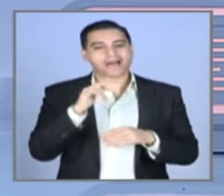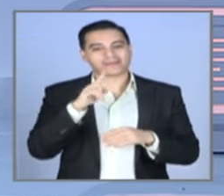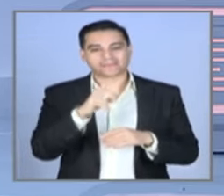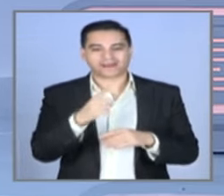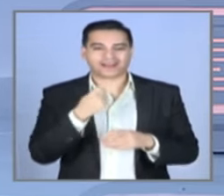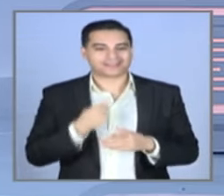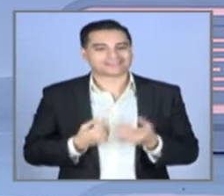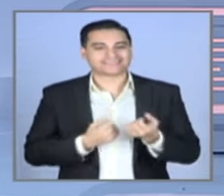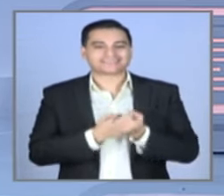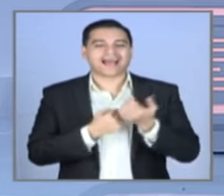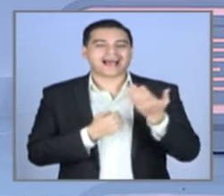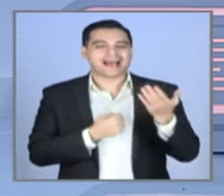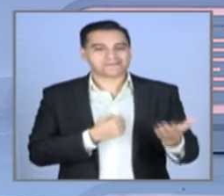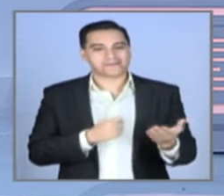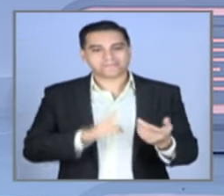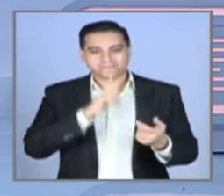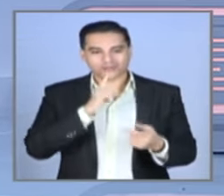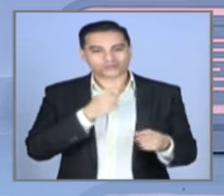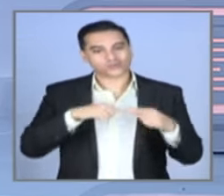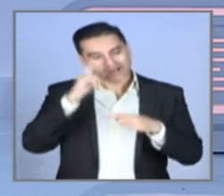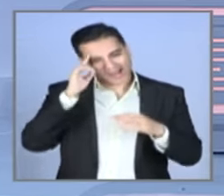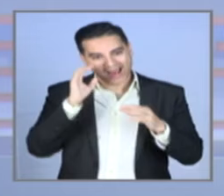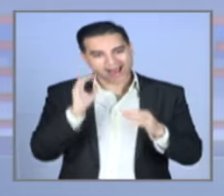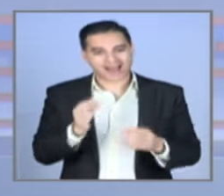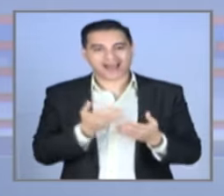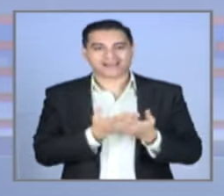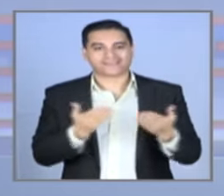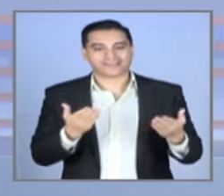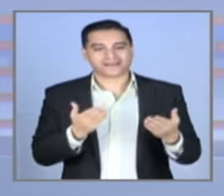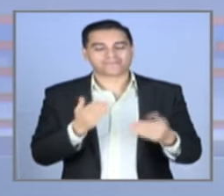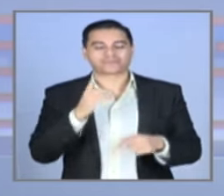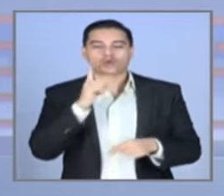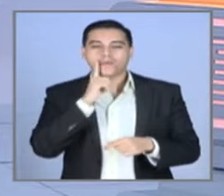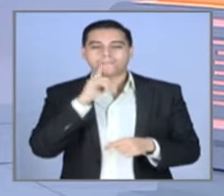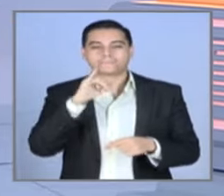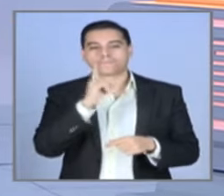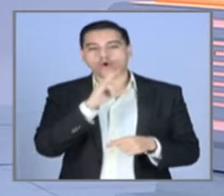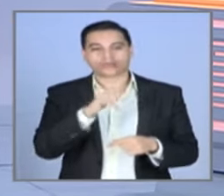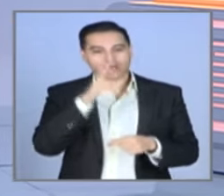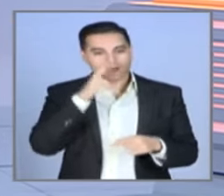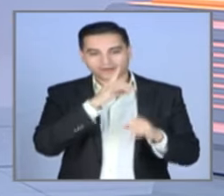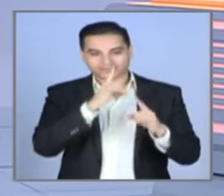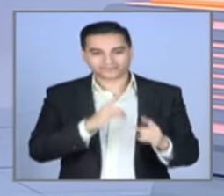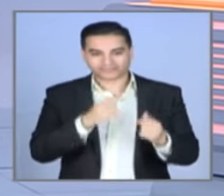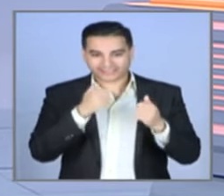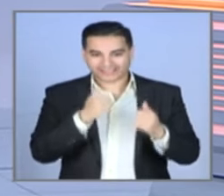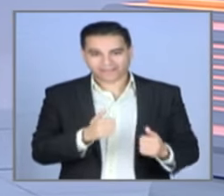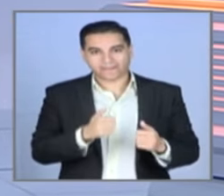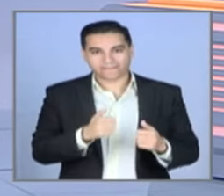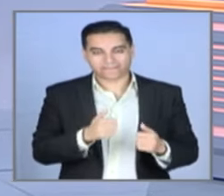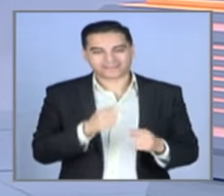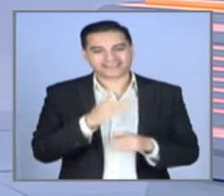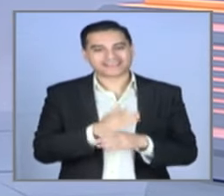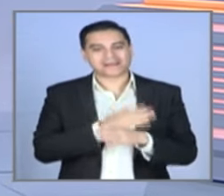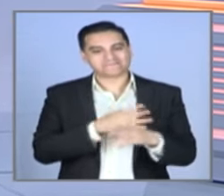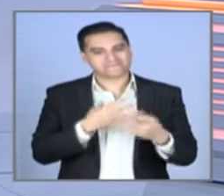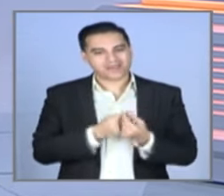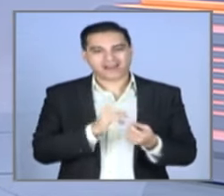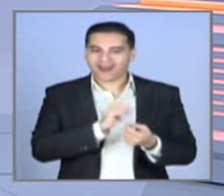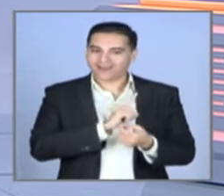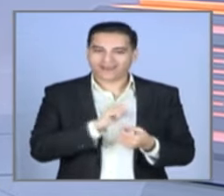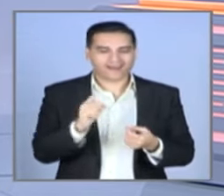لا. احنا عارفين كلنا. مدام منى ازاي حضرتك؟ الحمد لله. بنتعبك معانا معلش. لا لا